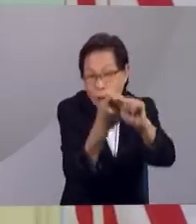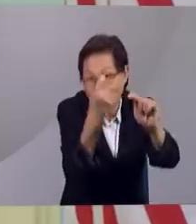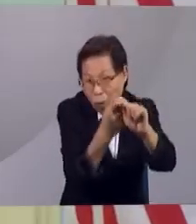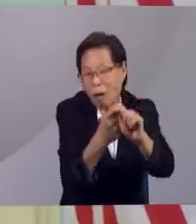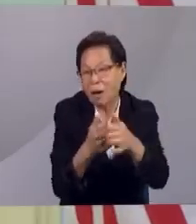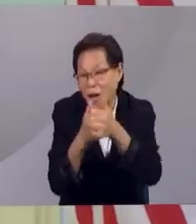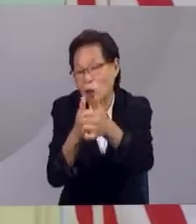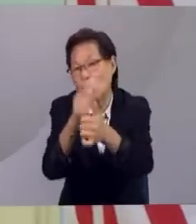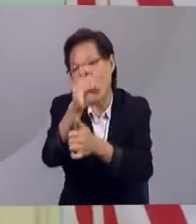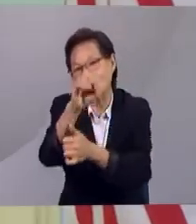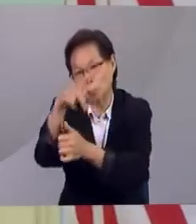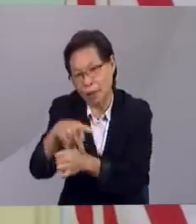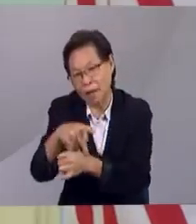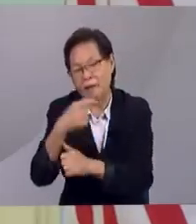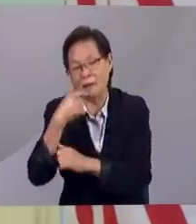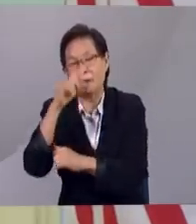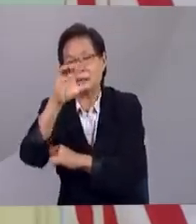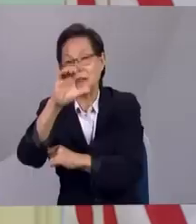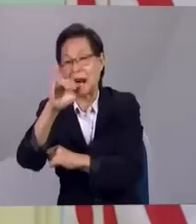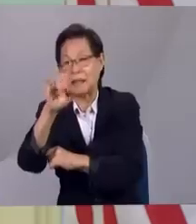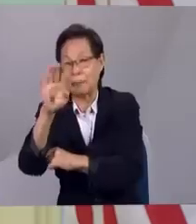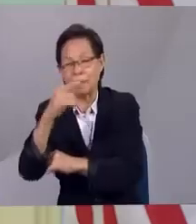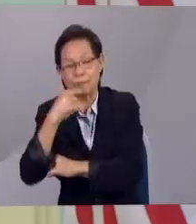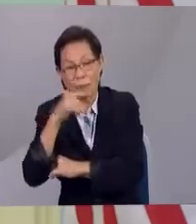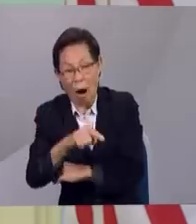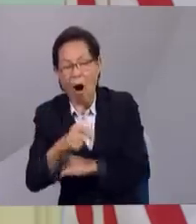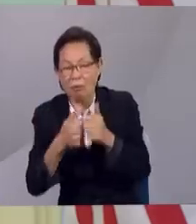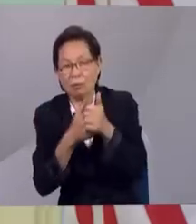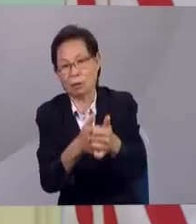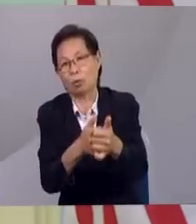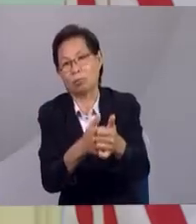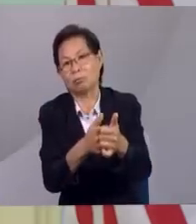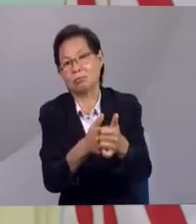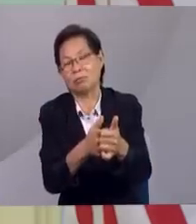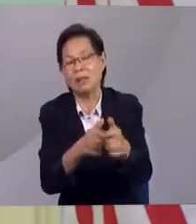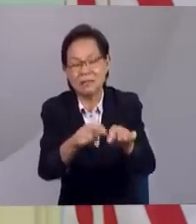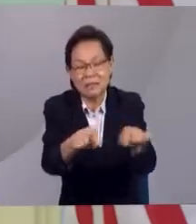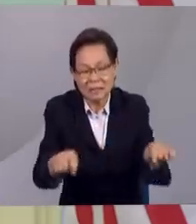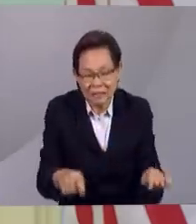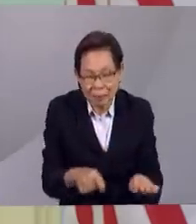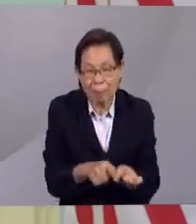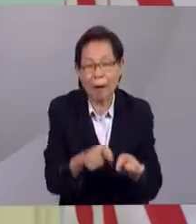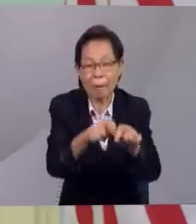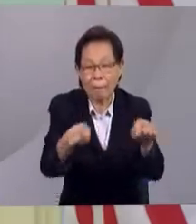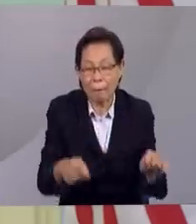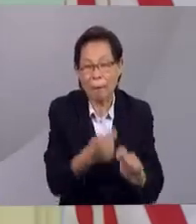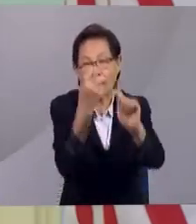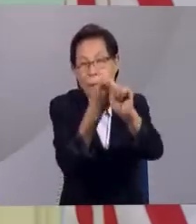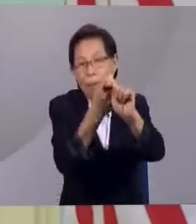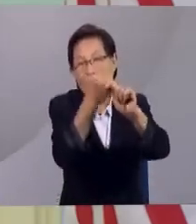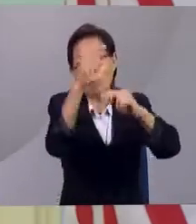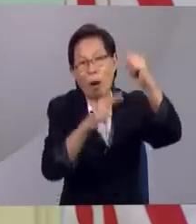Ya. Arahan daripada CIDB, mana-mana tapak binaan ataupun projek